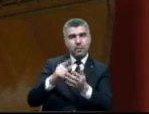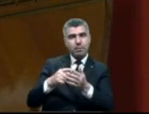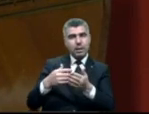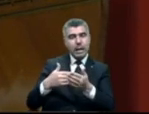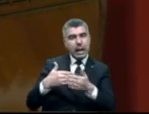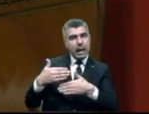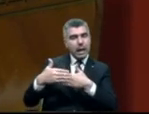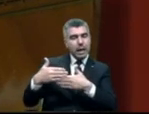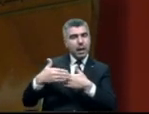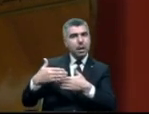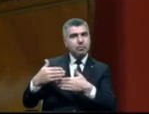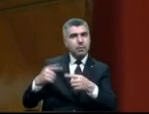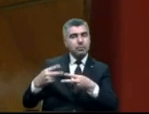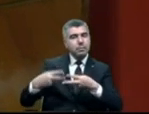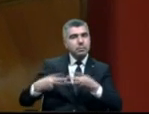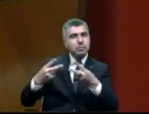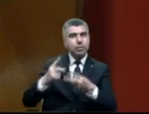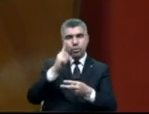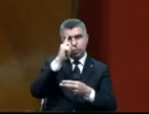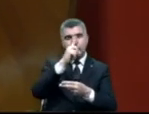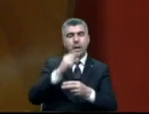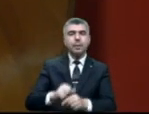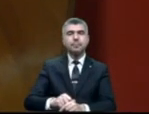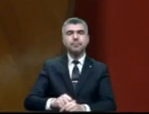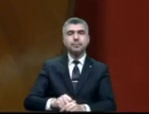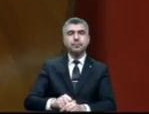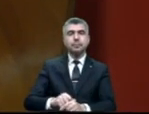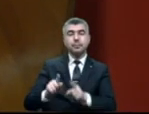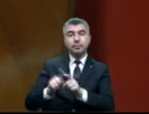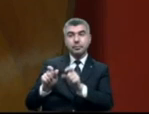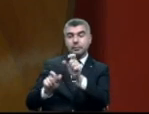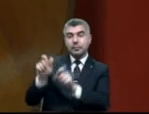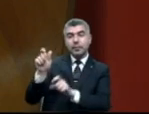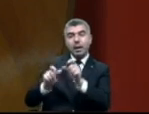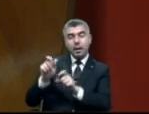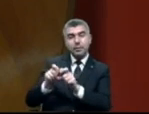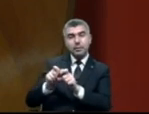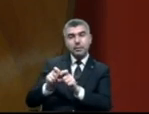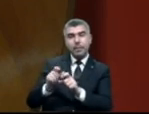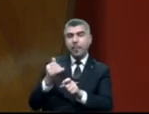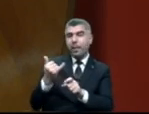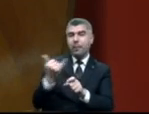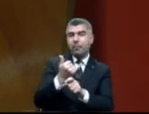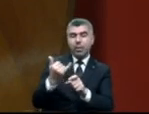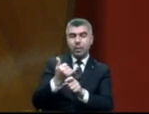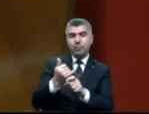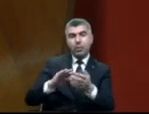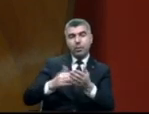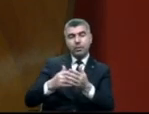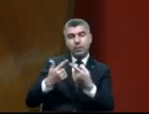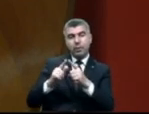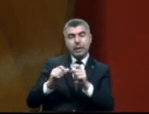هو يعني غادي يركز إن شاء الله في هذه المرحلة على الإنسان يعني كمحور في المعادلة